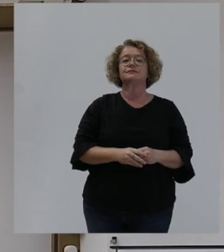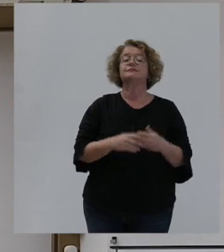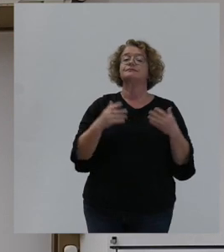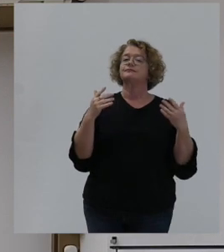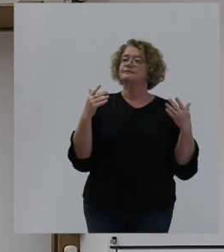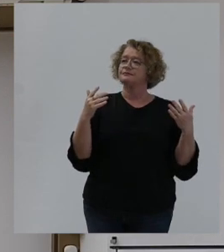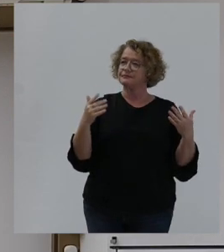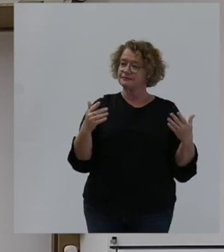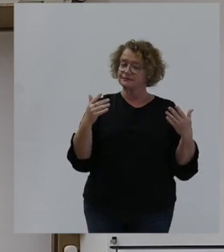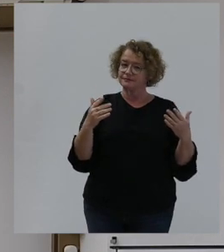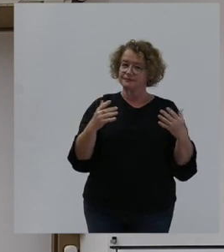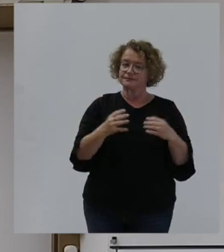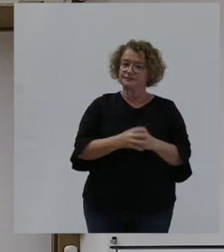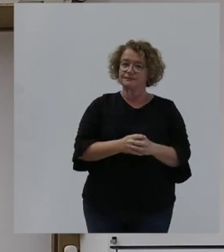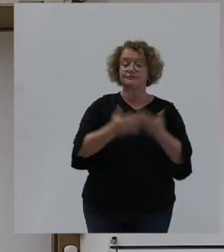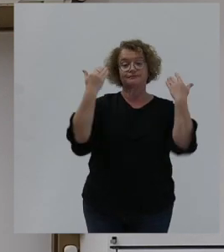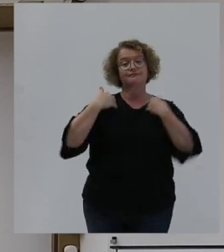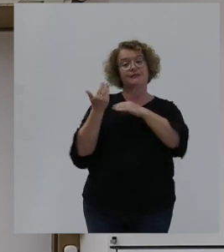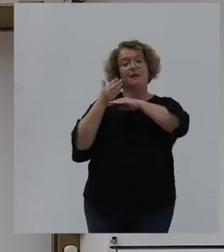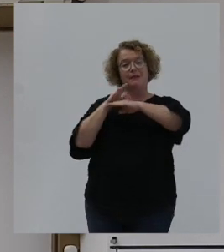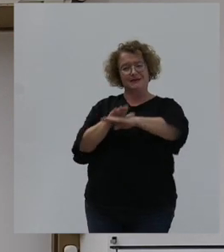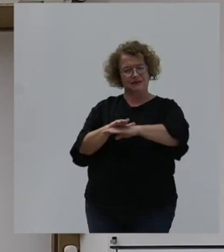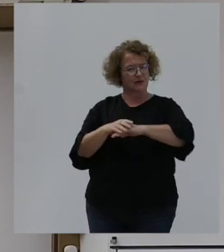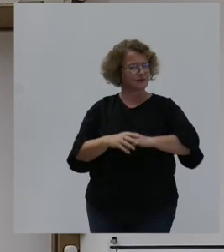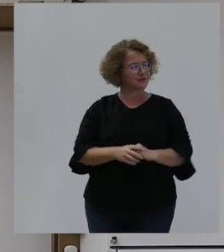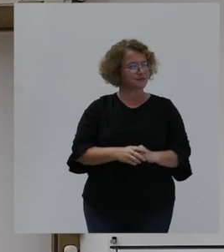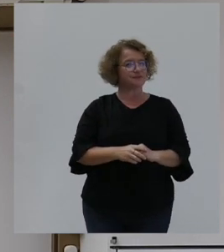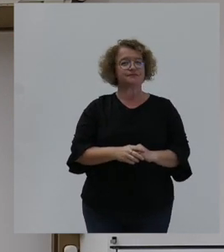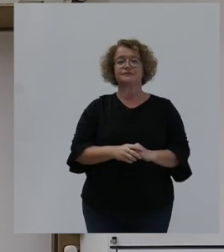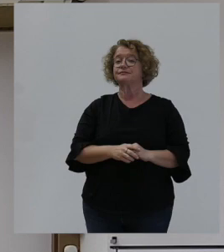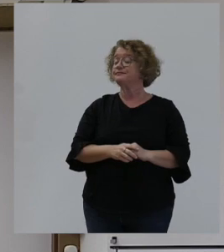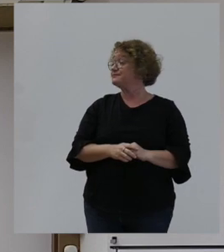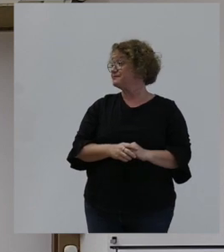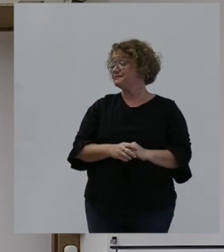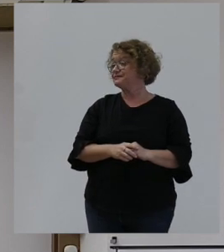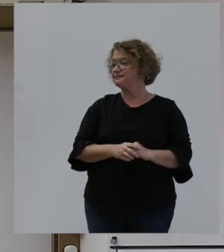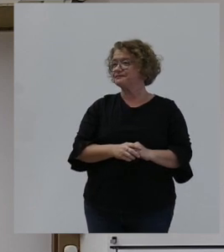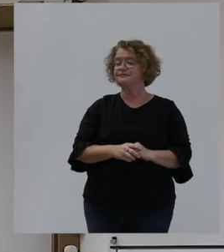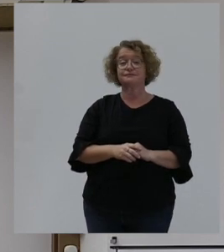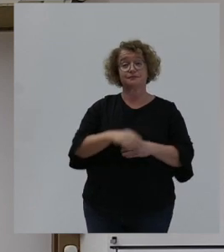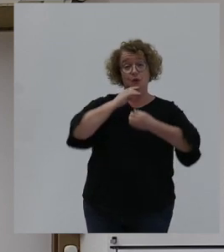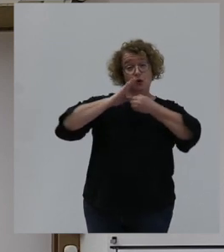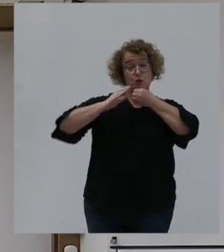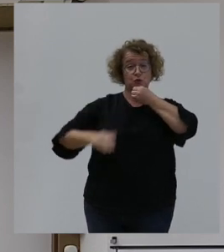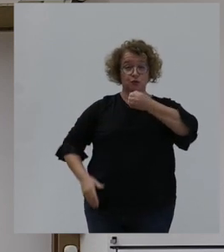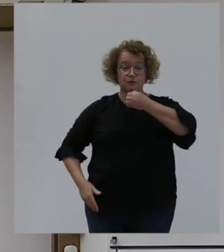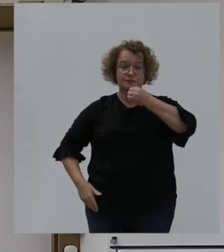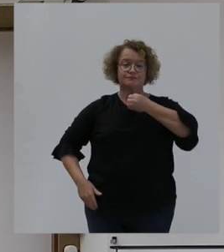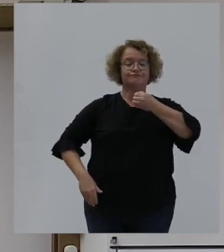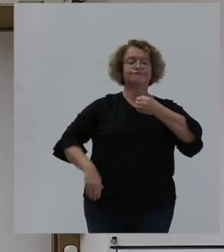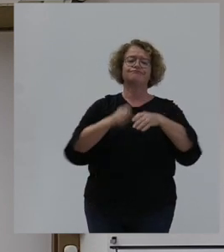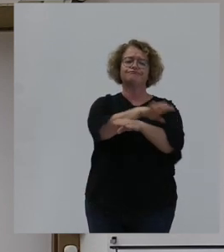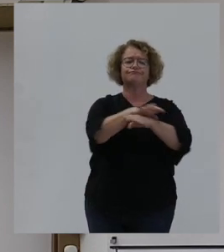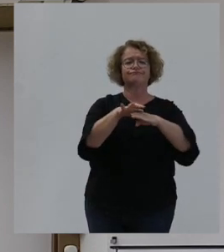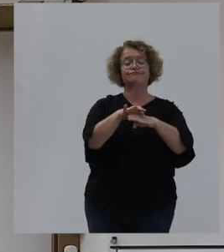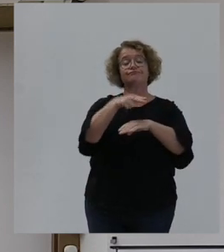Donc, je me présente brièvement. Je suis Audrey Steeves, journaliste et rédactrice en chef de